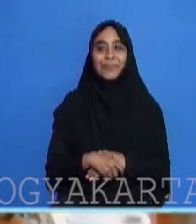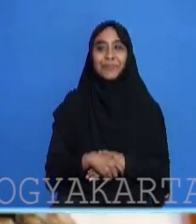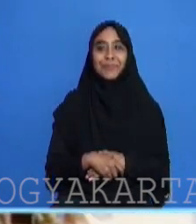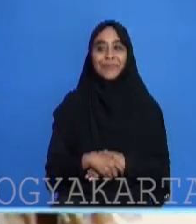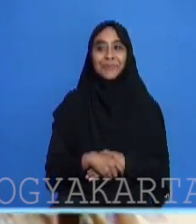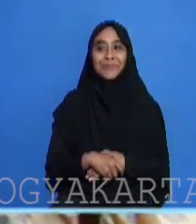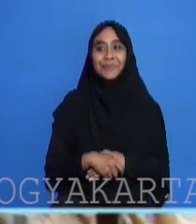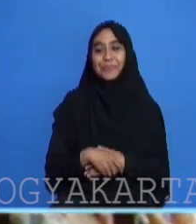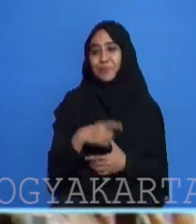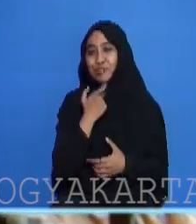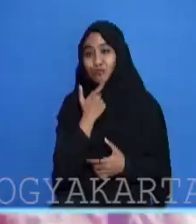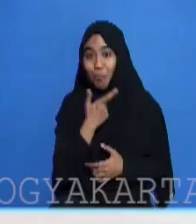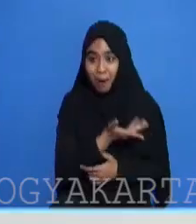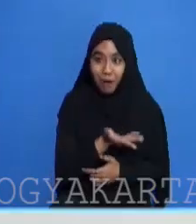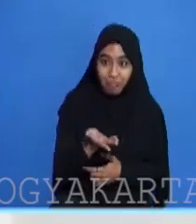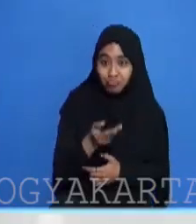Kita cobain.